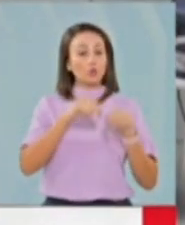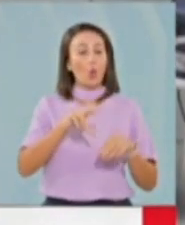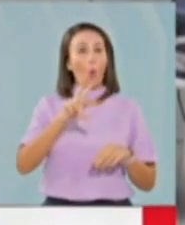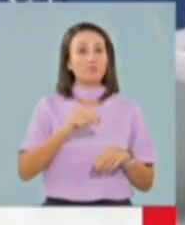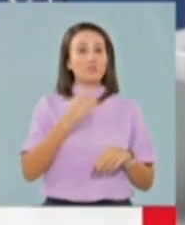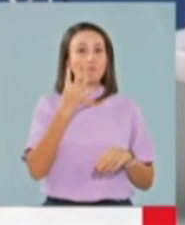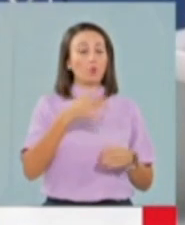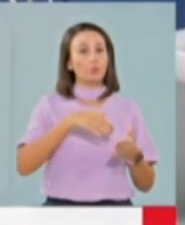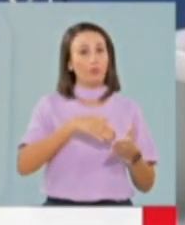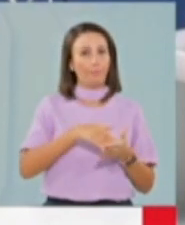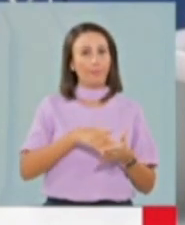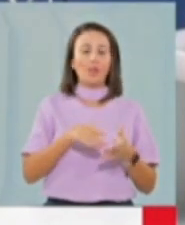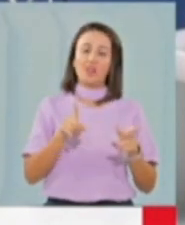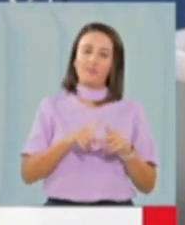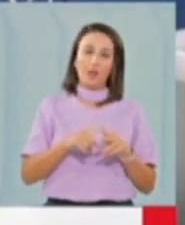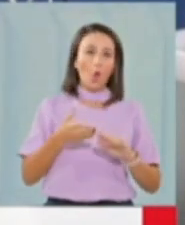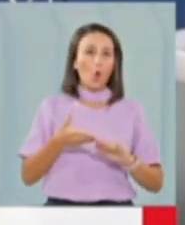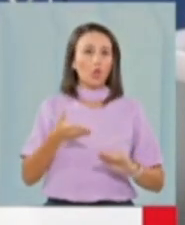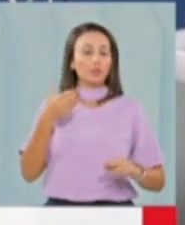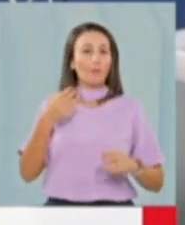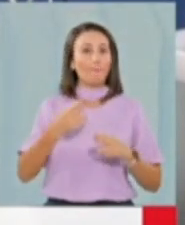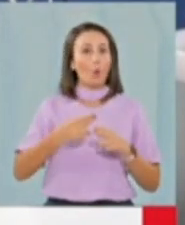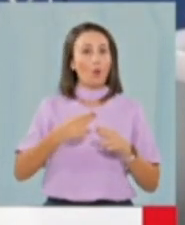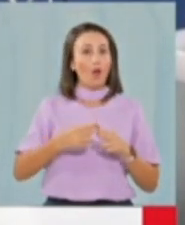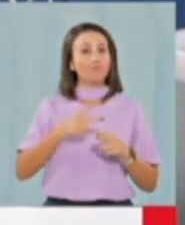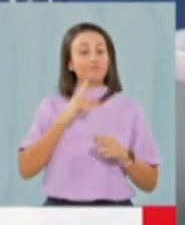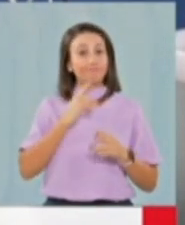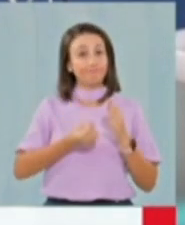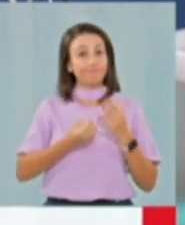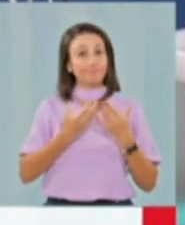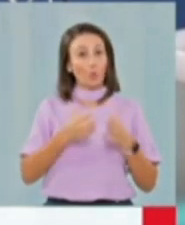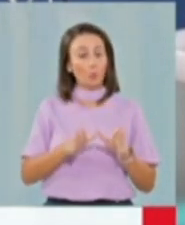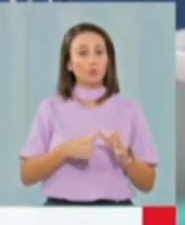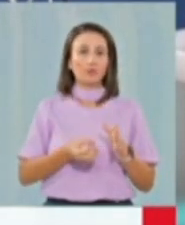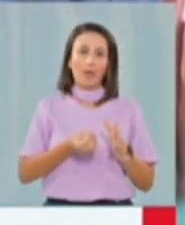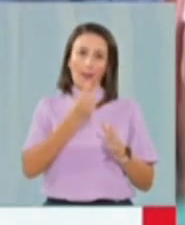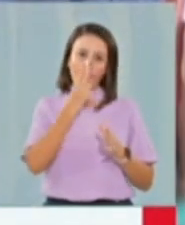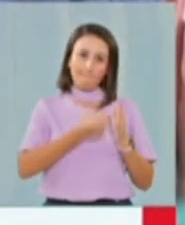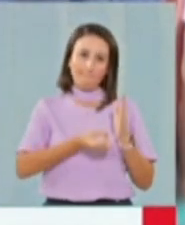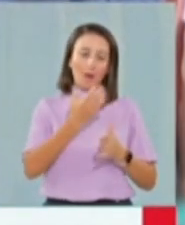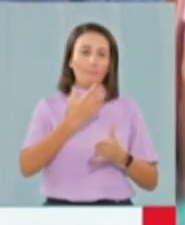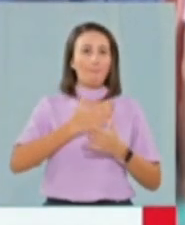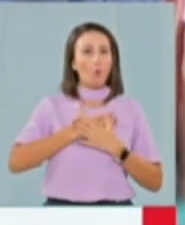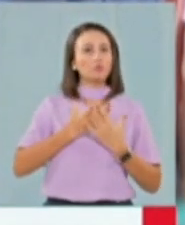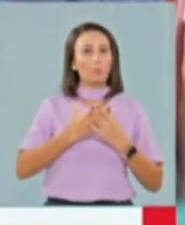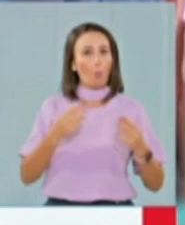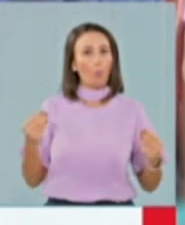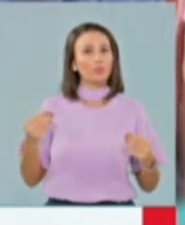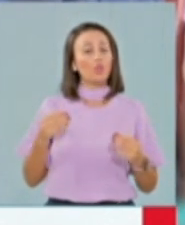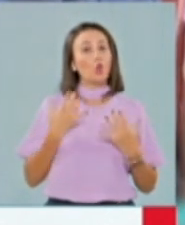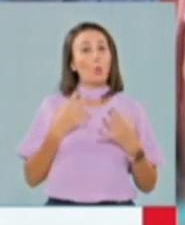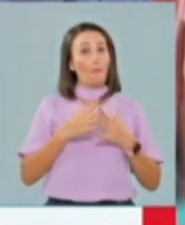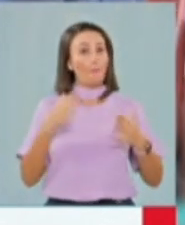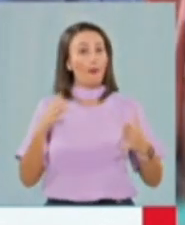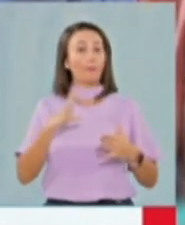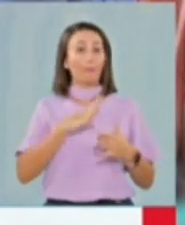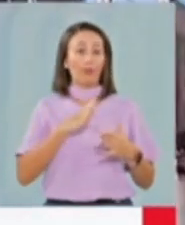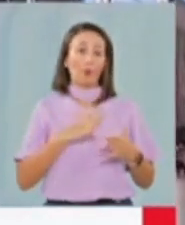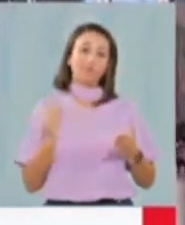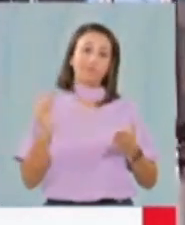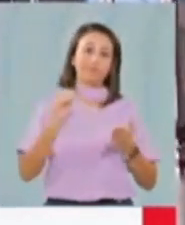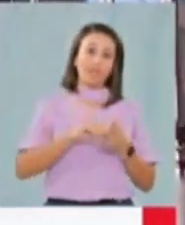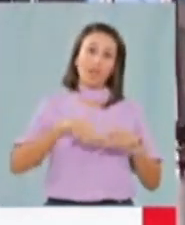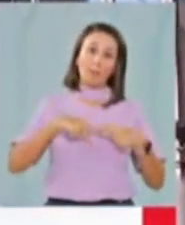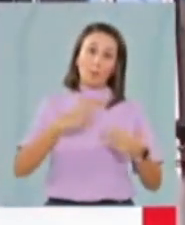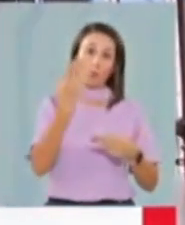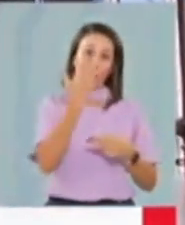84.000 o dată cu creșterea infectării lor Au început să apară și din ce în ce mai multe De ce se numărul mare de cazuri pune în pericol întoarcerea la